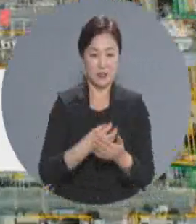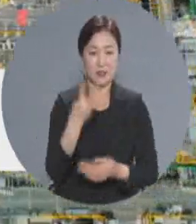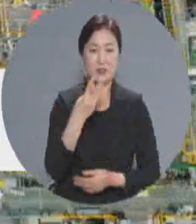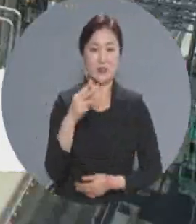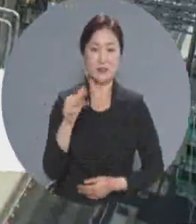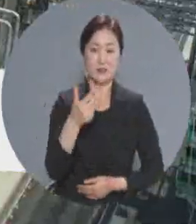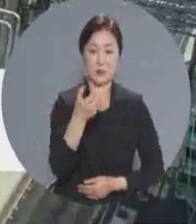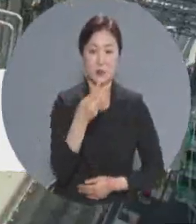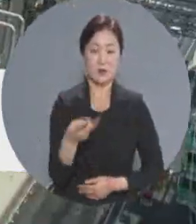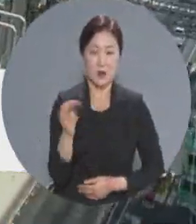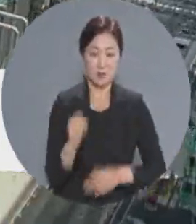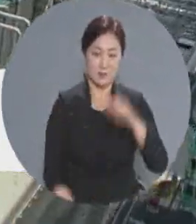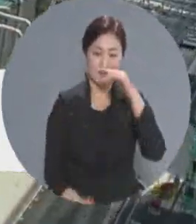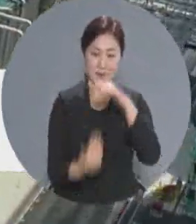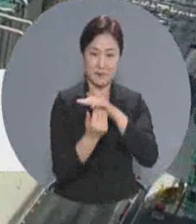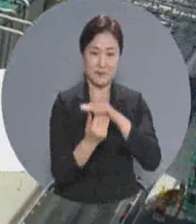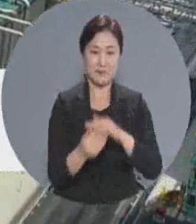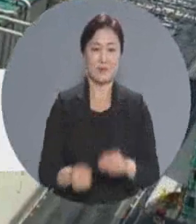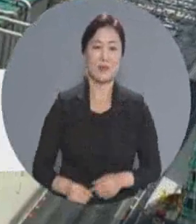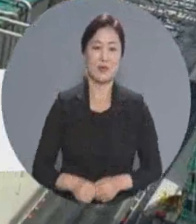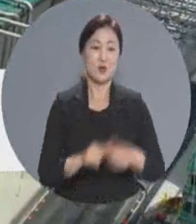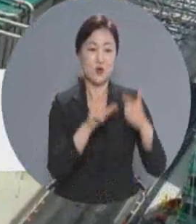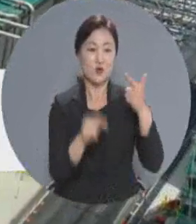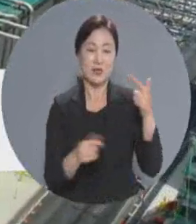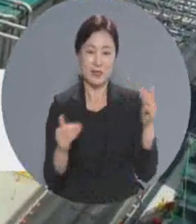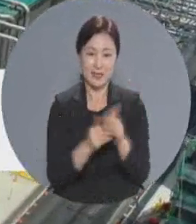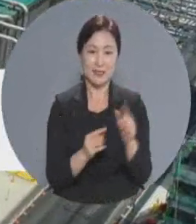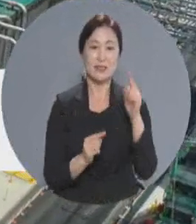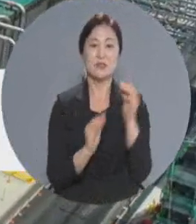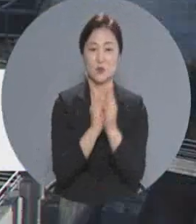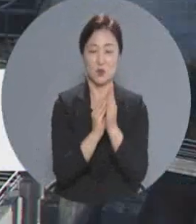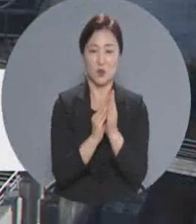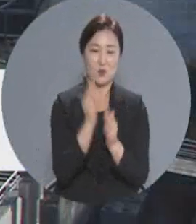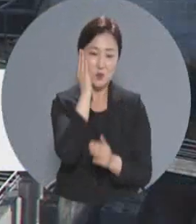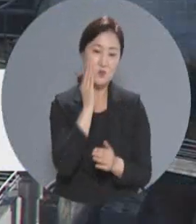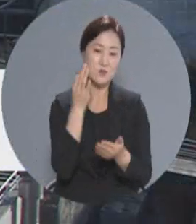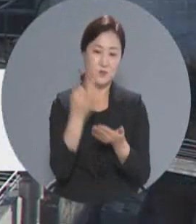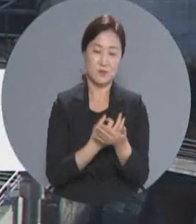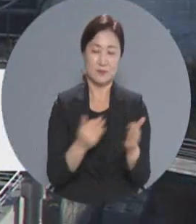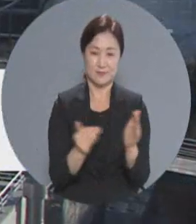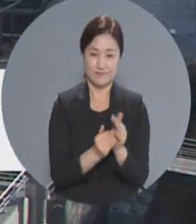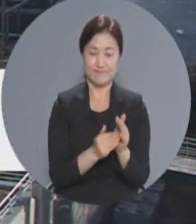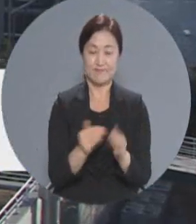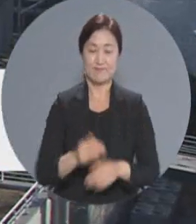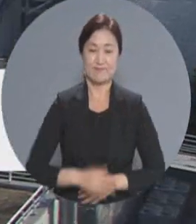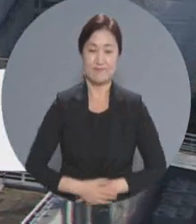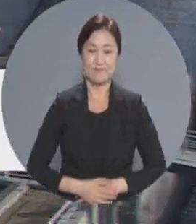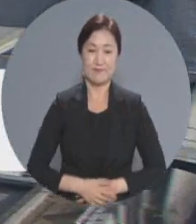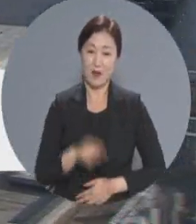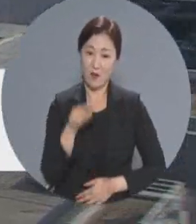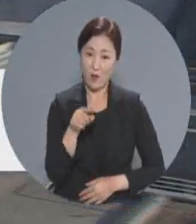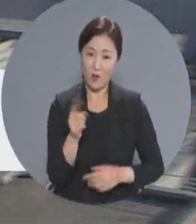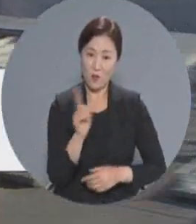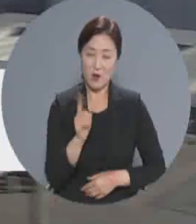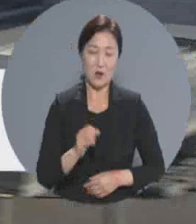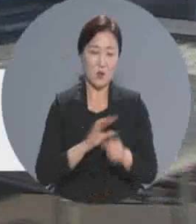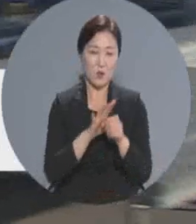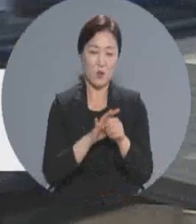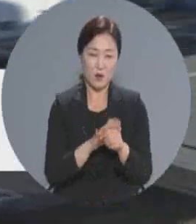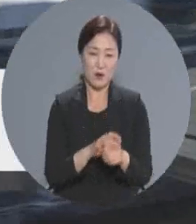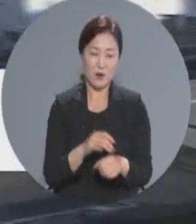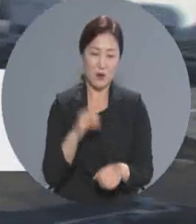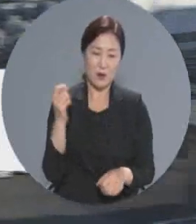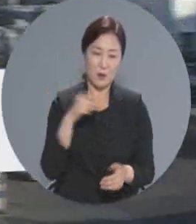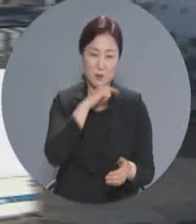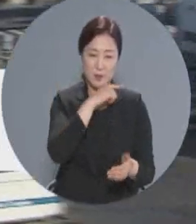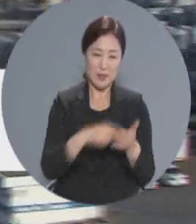기록해 상반기에만 1조 원 이상의 흑자를 냈다고 공시했습니다. 이는 코로나19 사태로 직격탄을 맞은